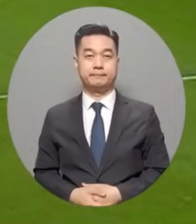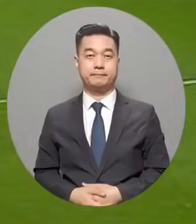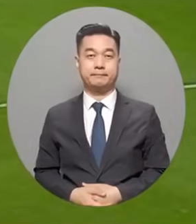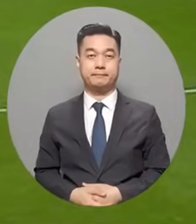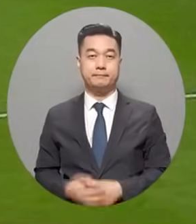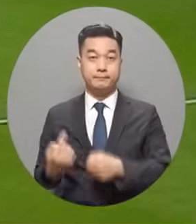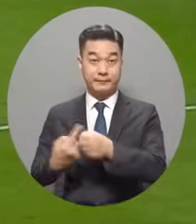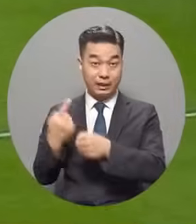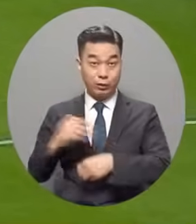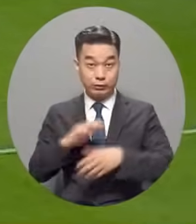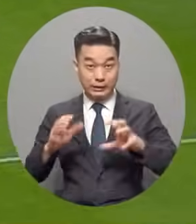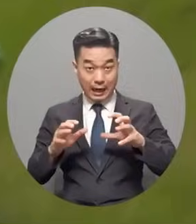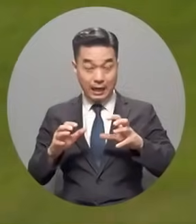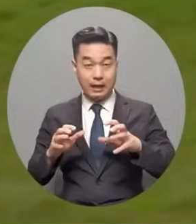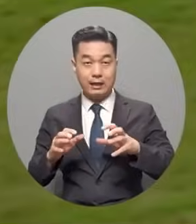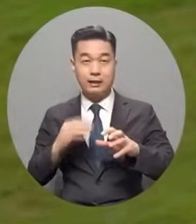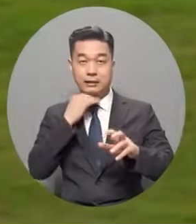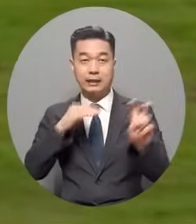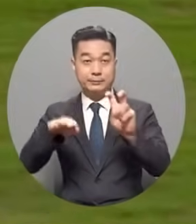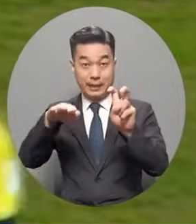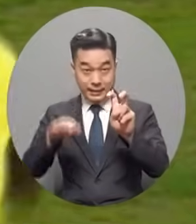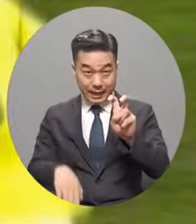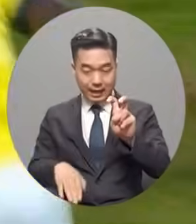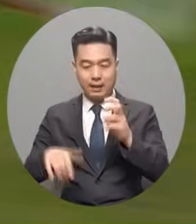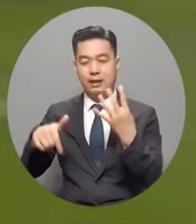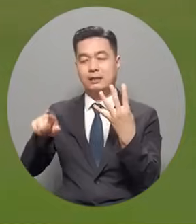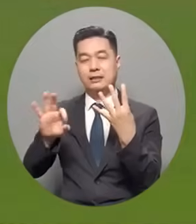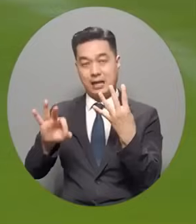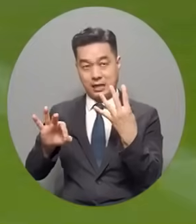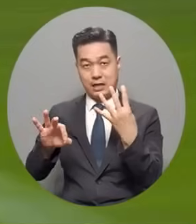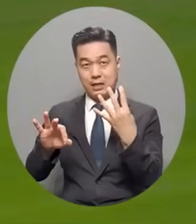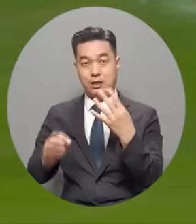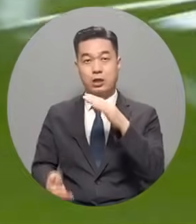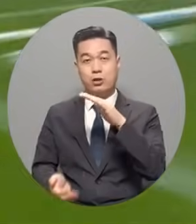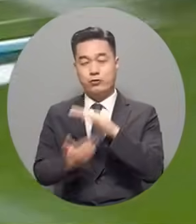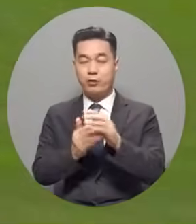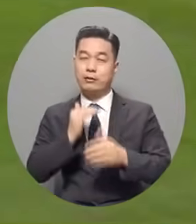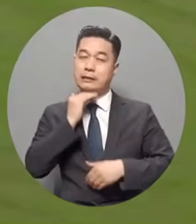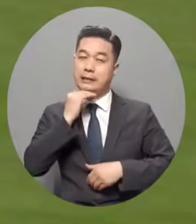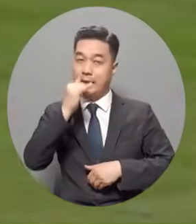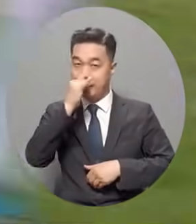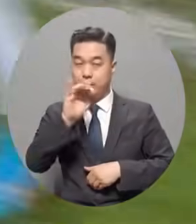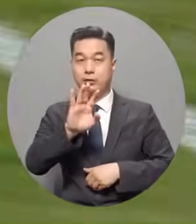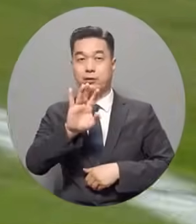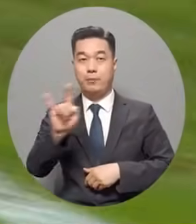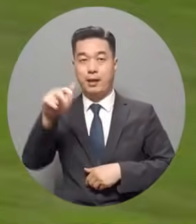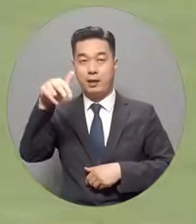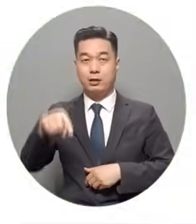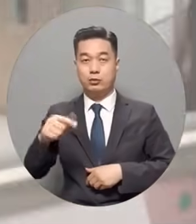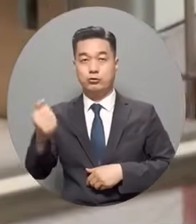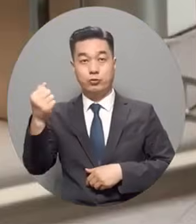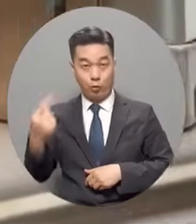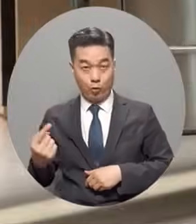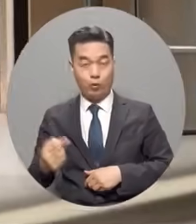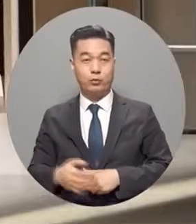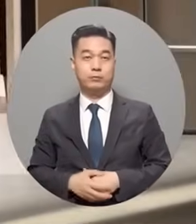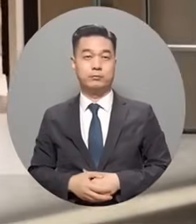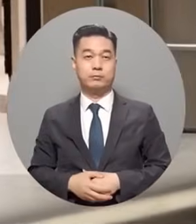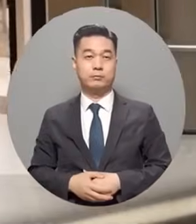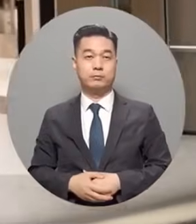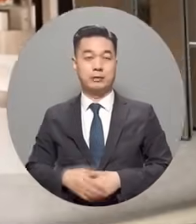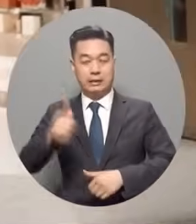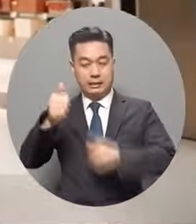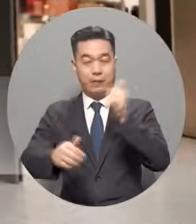지난해 우리나라의 20세 이하 월드컵 4강을 이끌고 대회 최고 유망주로 주목받은 배준호. 기대대로 대회 종료 두 달